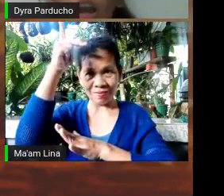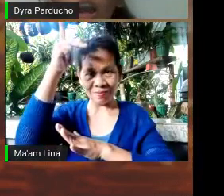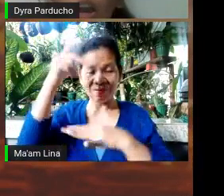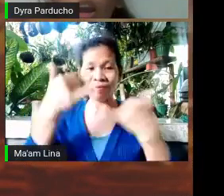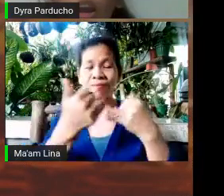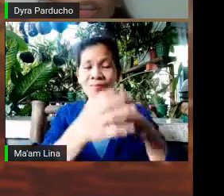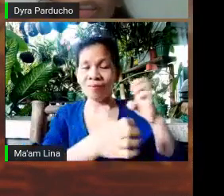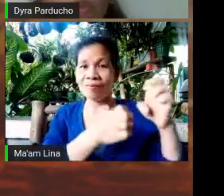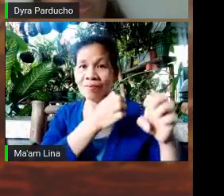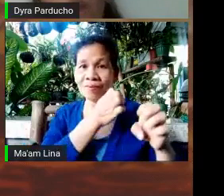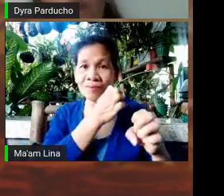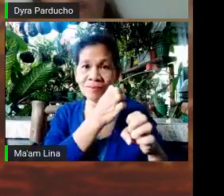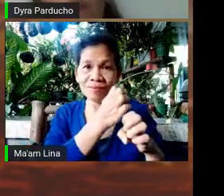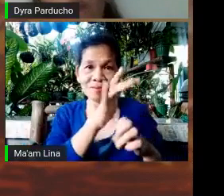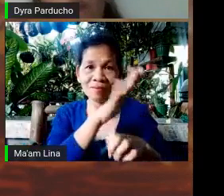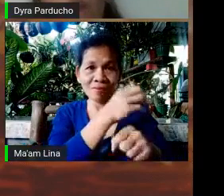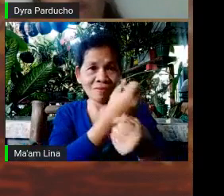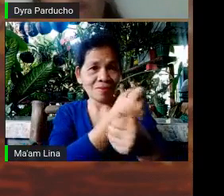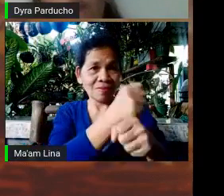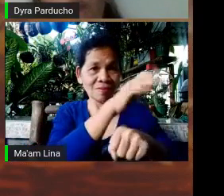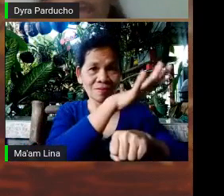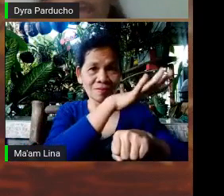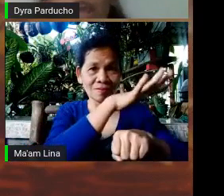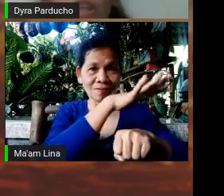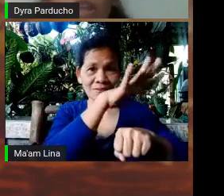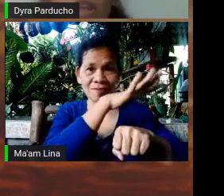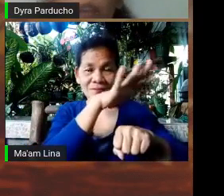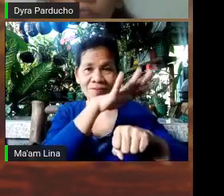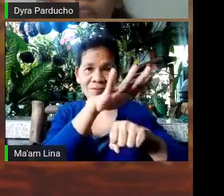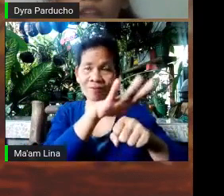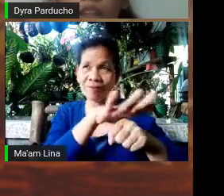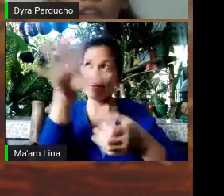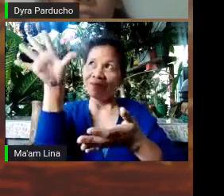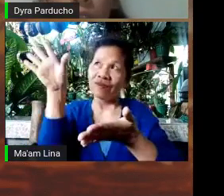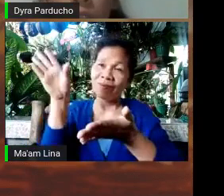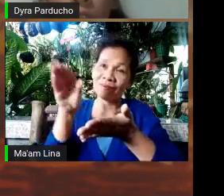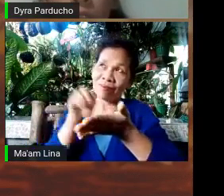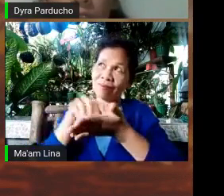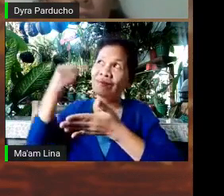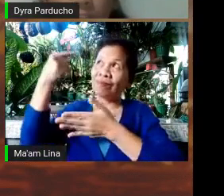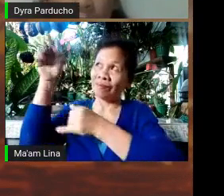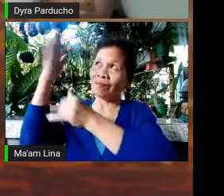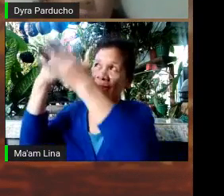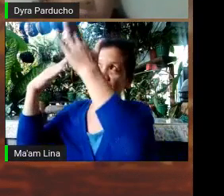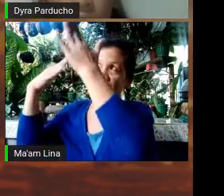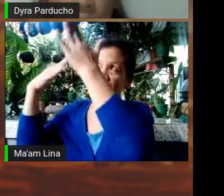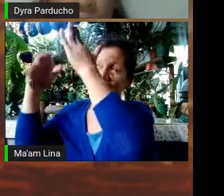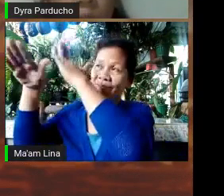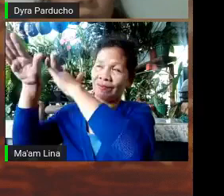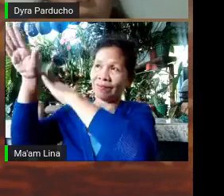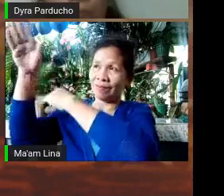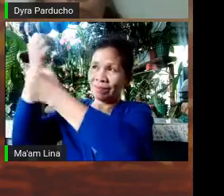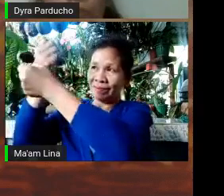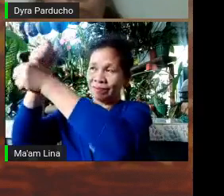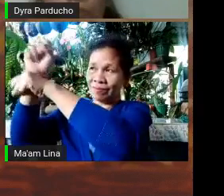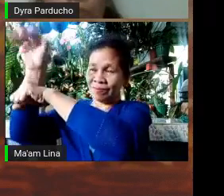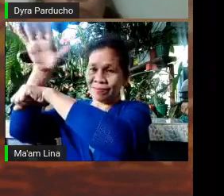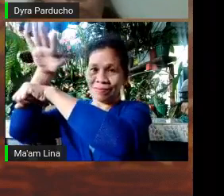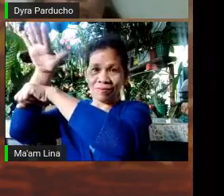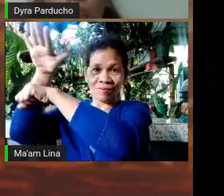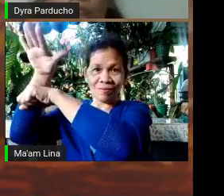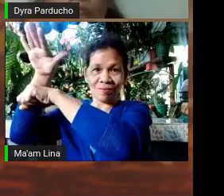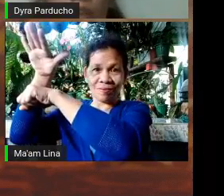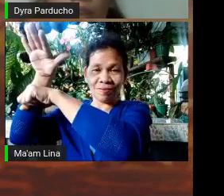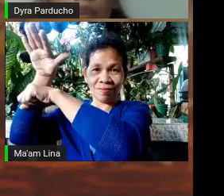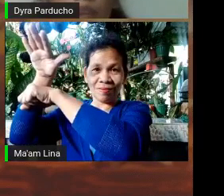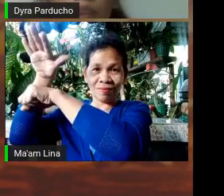po ay mirror po siya ng sanctuary po doon sa langit, o heavenly sanctuary po.